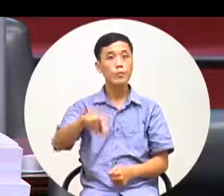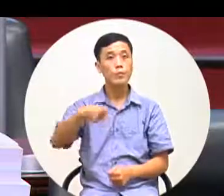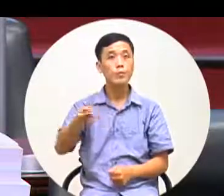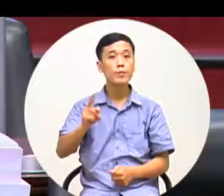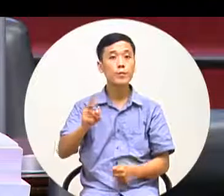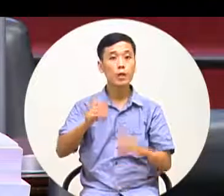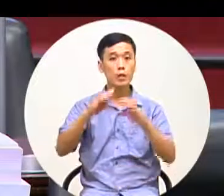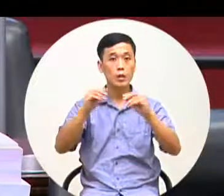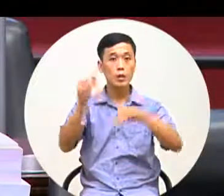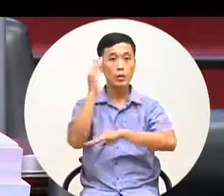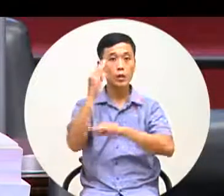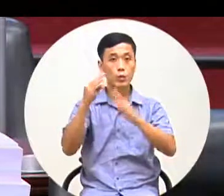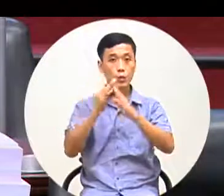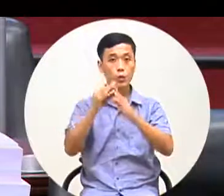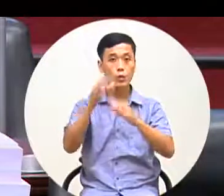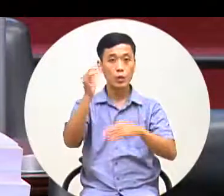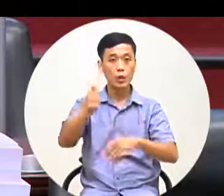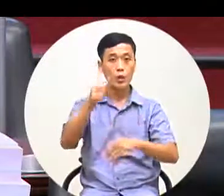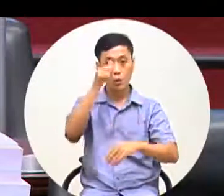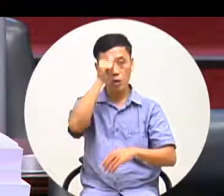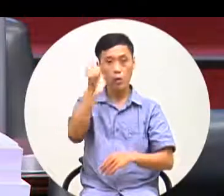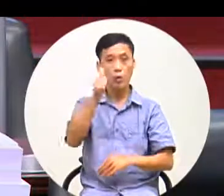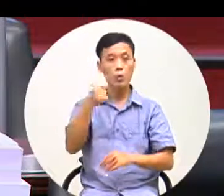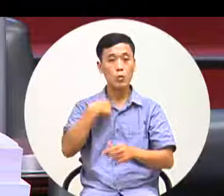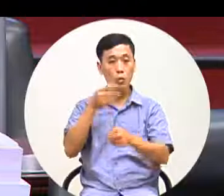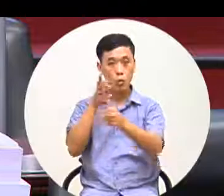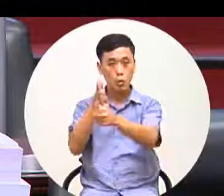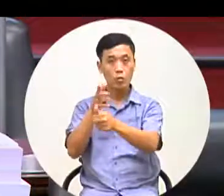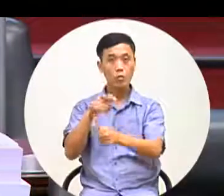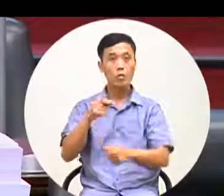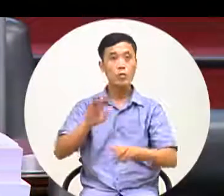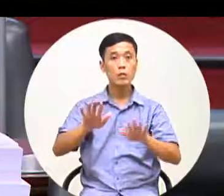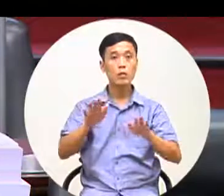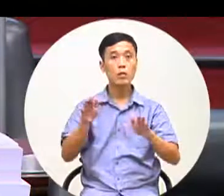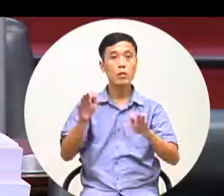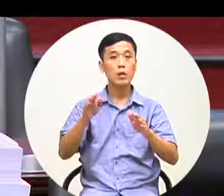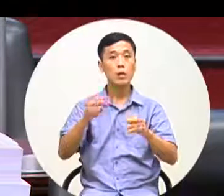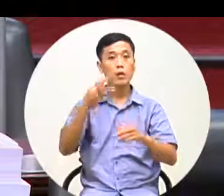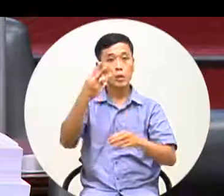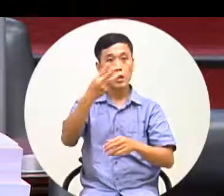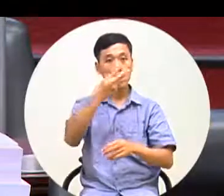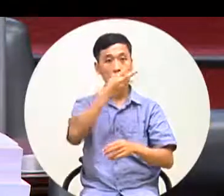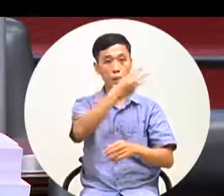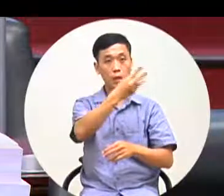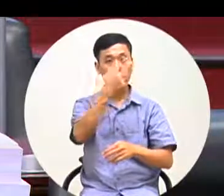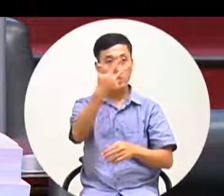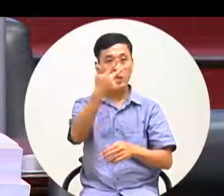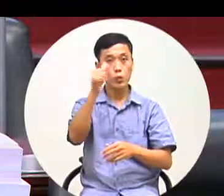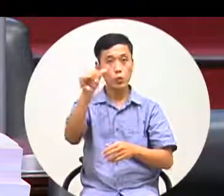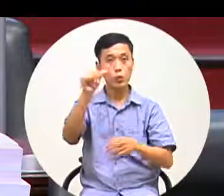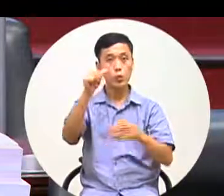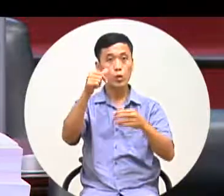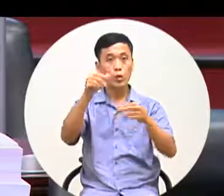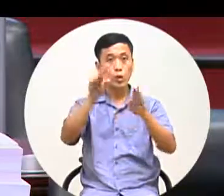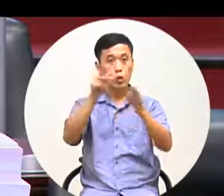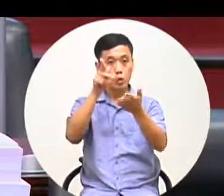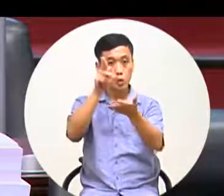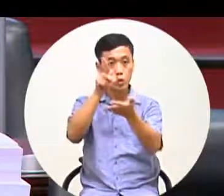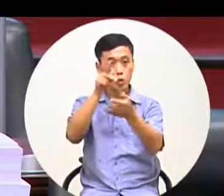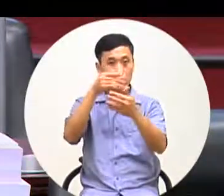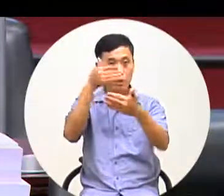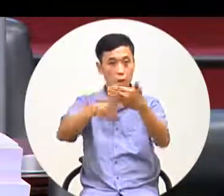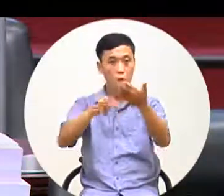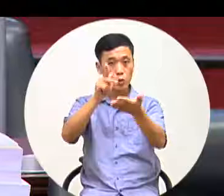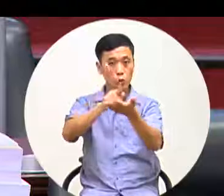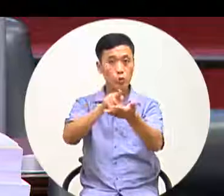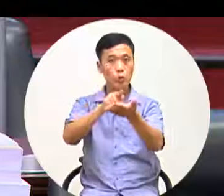哈，目前我们375减租的土地有多少？我们有1020笔嘛？我们375减租土地为